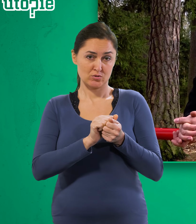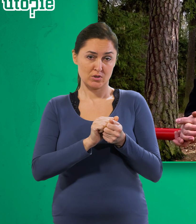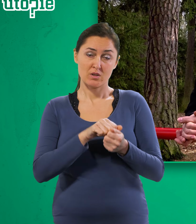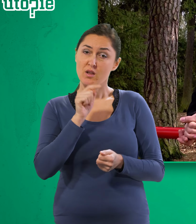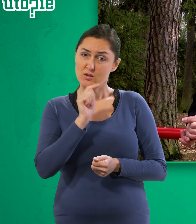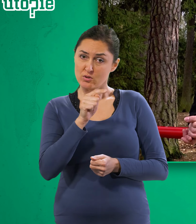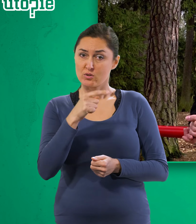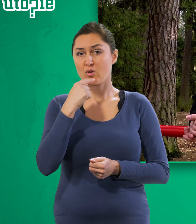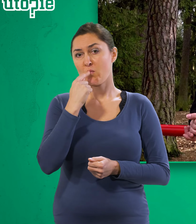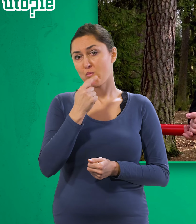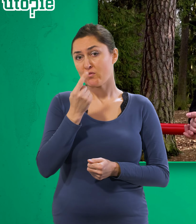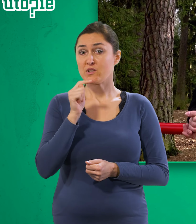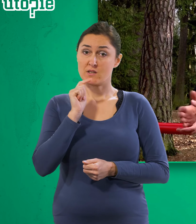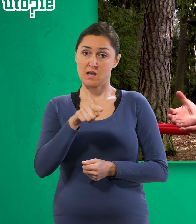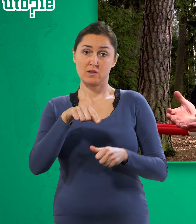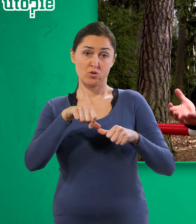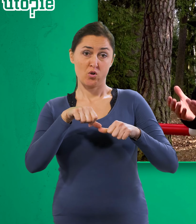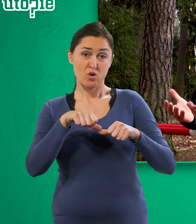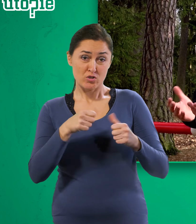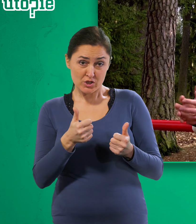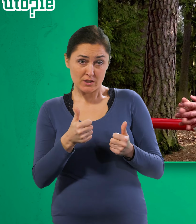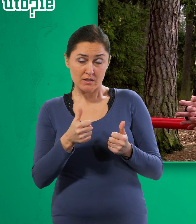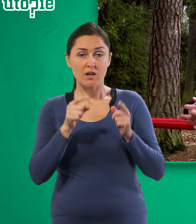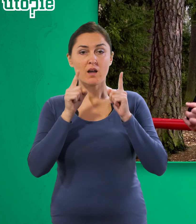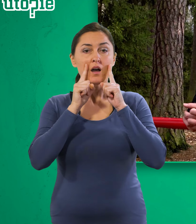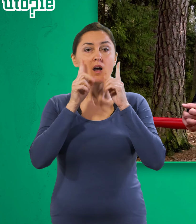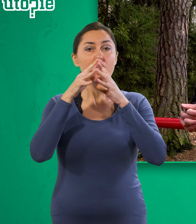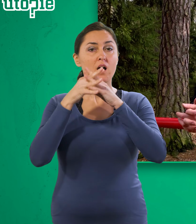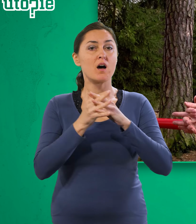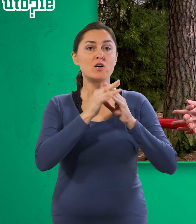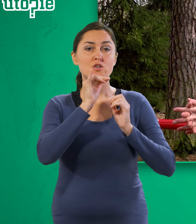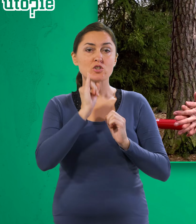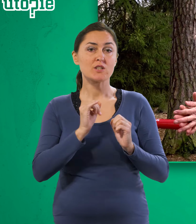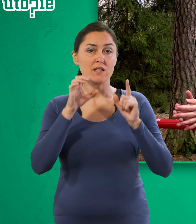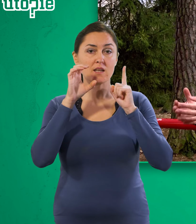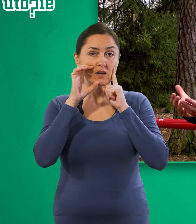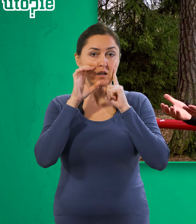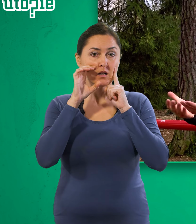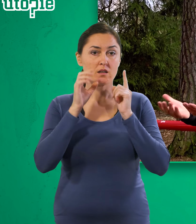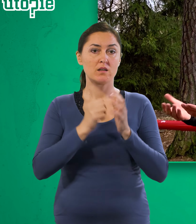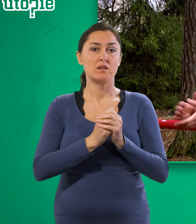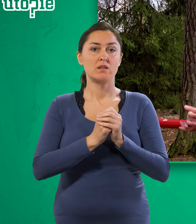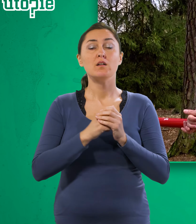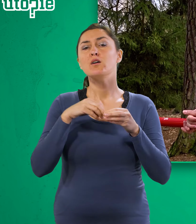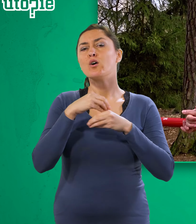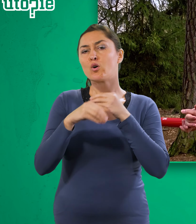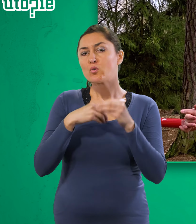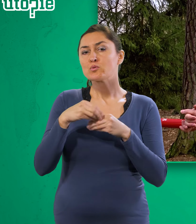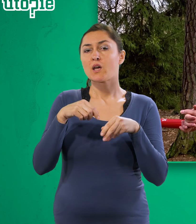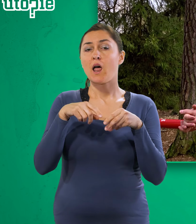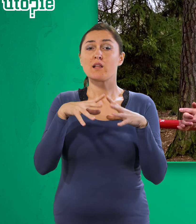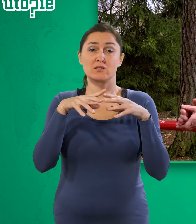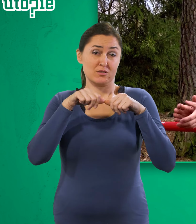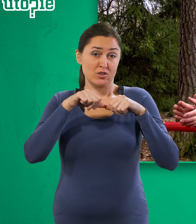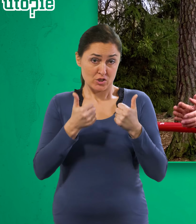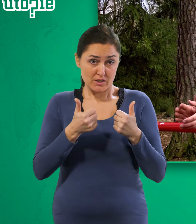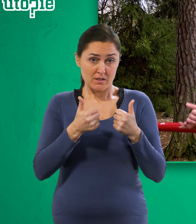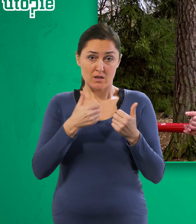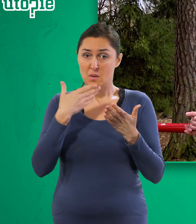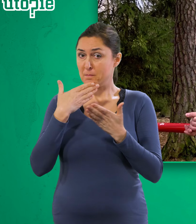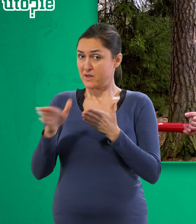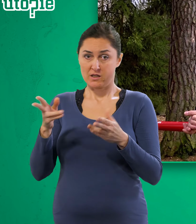nazvat hříchem. Uvědomuji si při vyslovení tohoto slova, kolik falešných, nesprávných představ je mezi lidmi, a